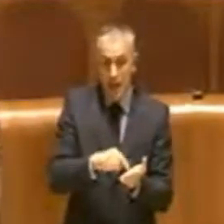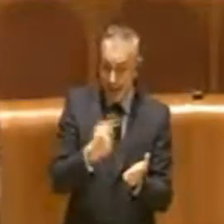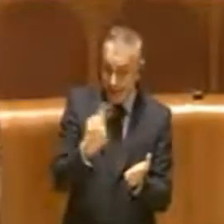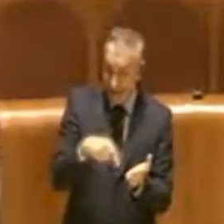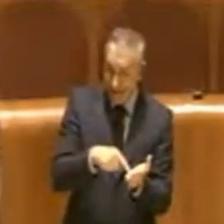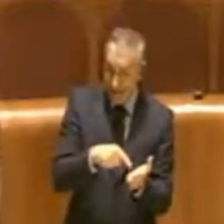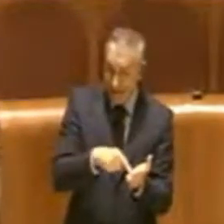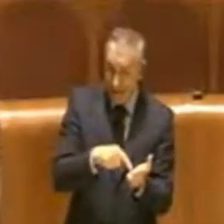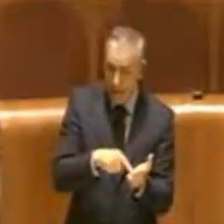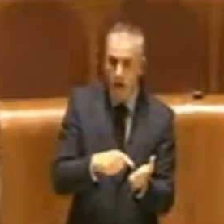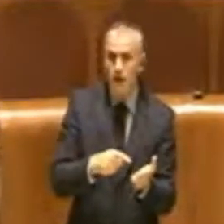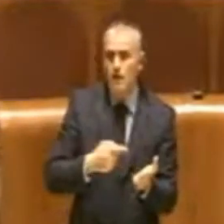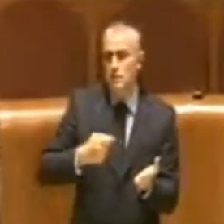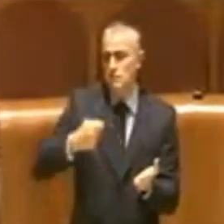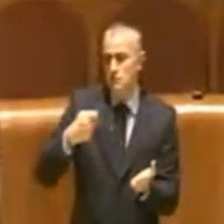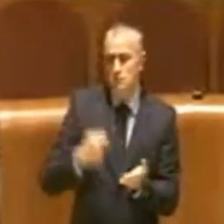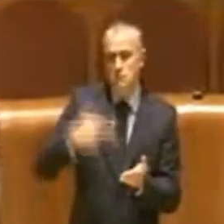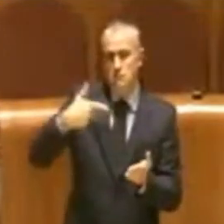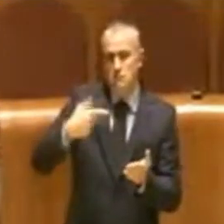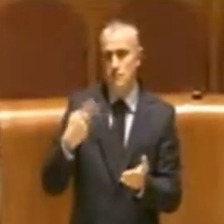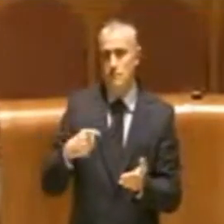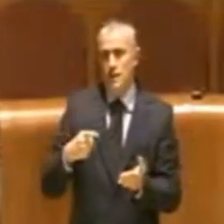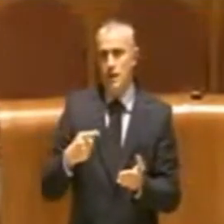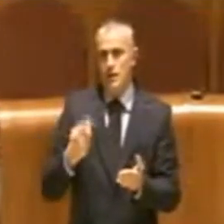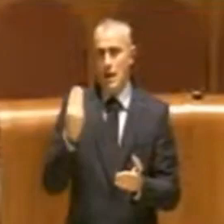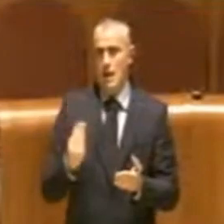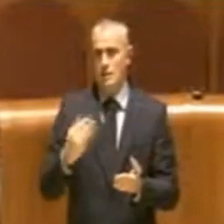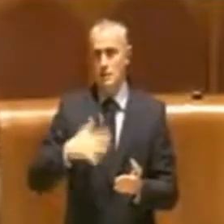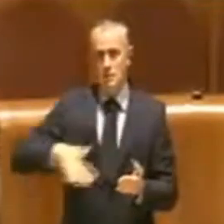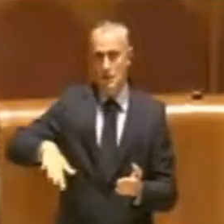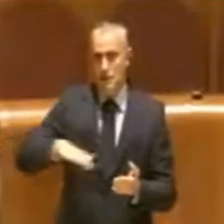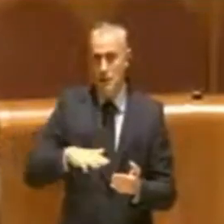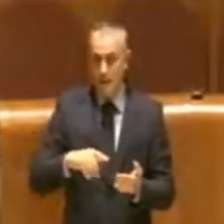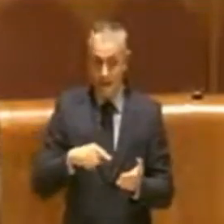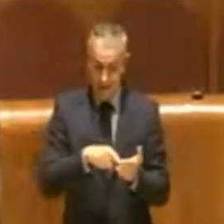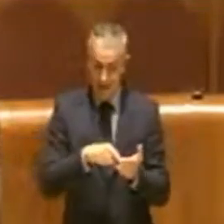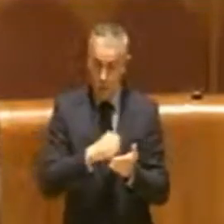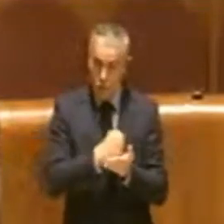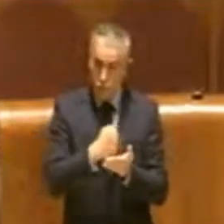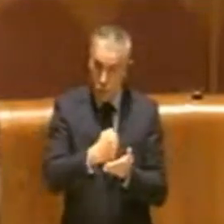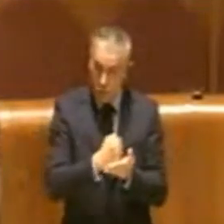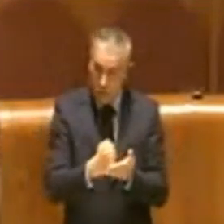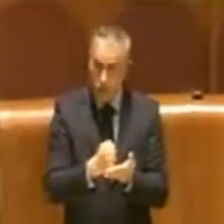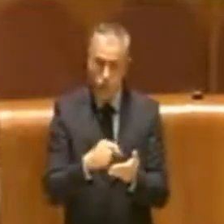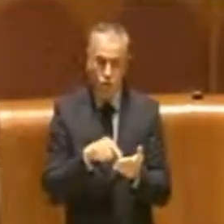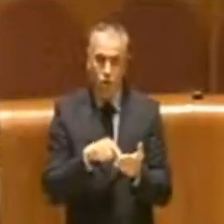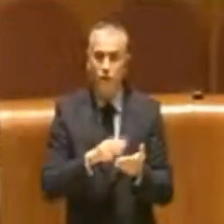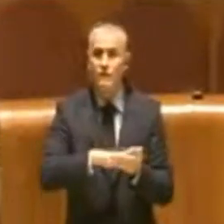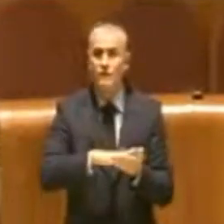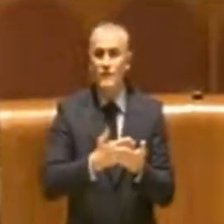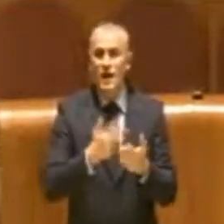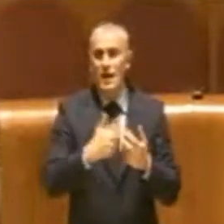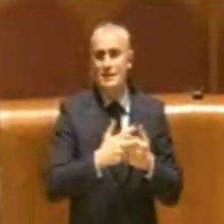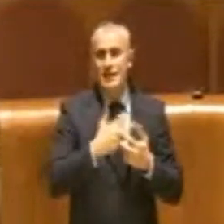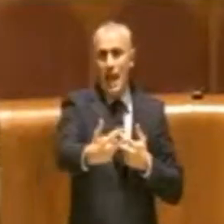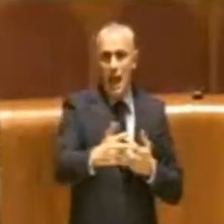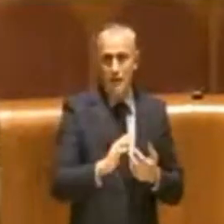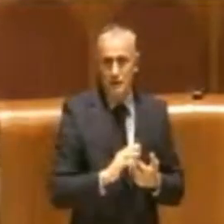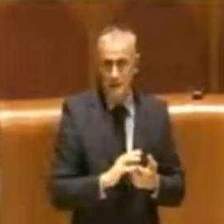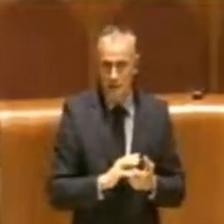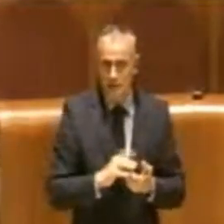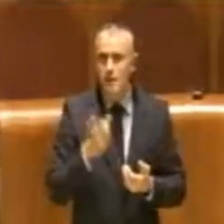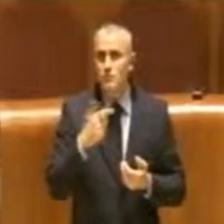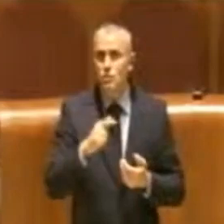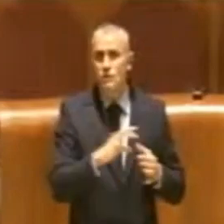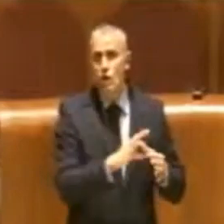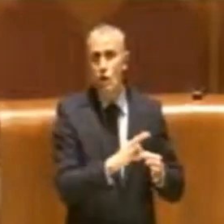provvedimento fondamentale per l'ente, un provvedimento che ha una visione triennale perché è collegato